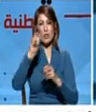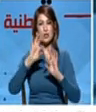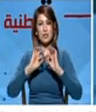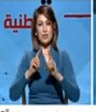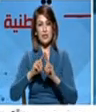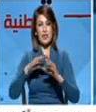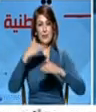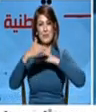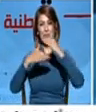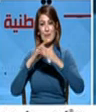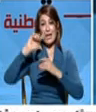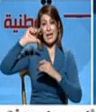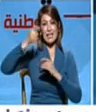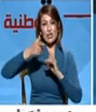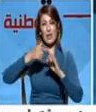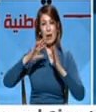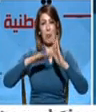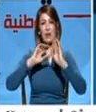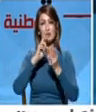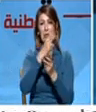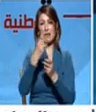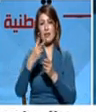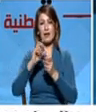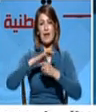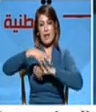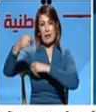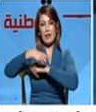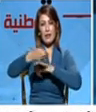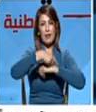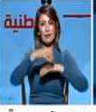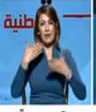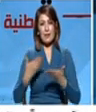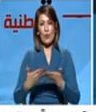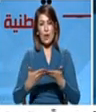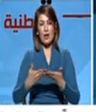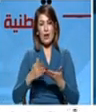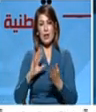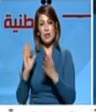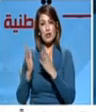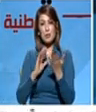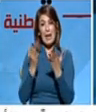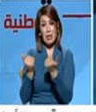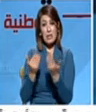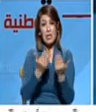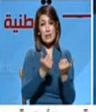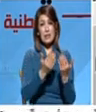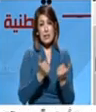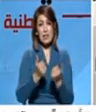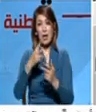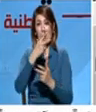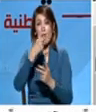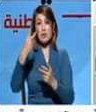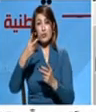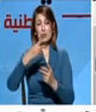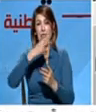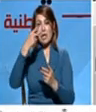مش مغلوبين بتنقل اللي في حاجه لها في الوقت الحالي نقل من الاكل لك انه تسعين